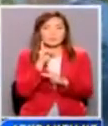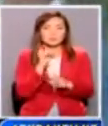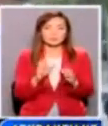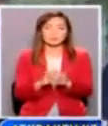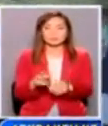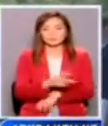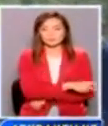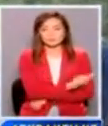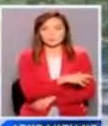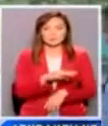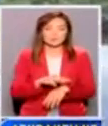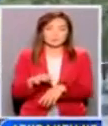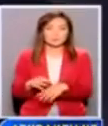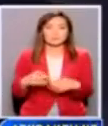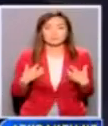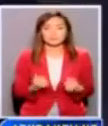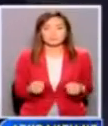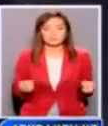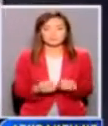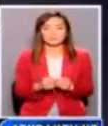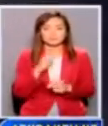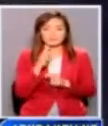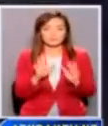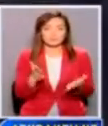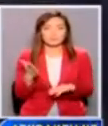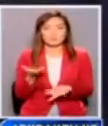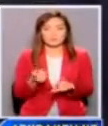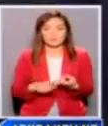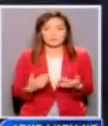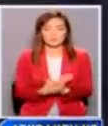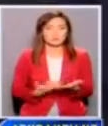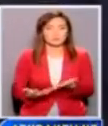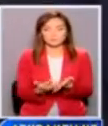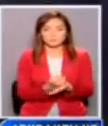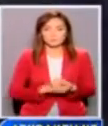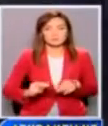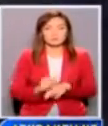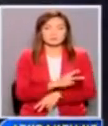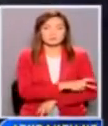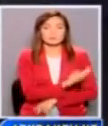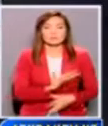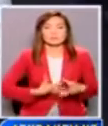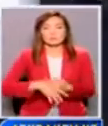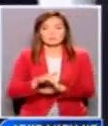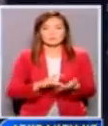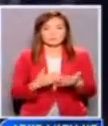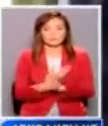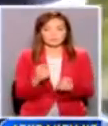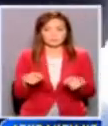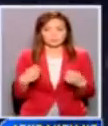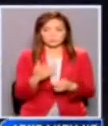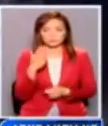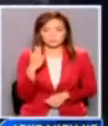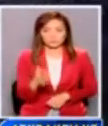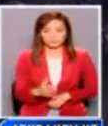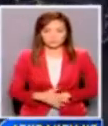Еріктілер ауруханадағы науқастардың денсаулығына шағымы жағдайы бойынша ақпарат жинақтап, емдеуші дәрігерлерге шұғыл мәлімет жеткізіп отыратын